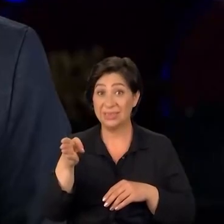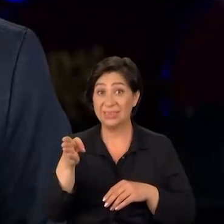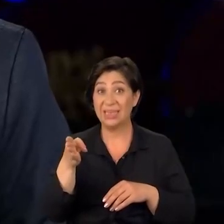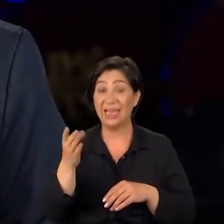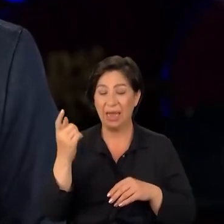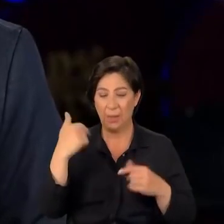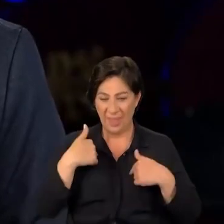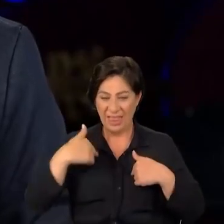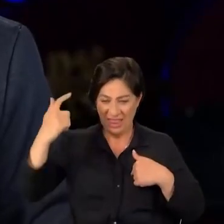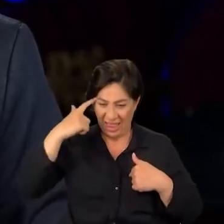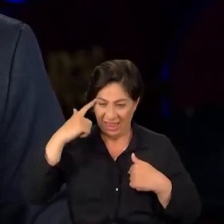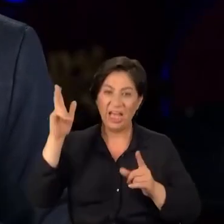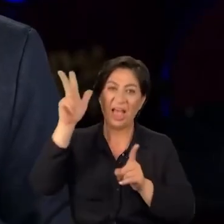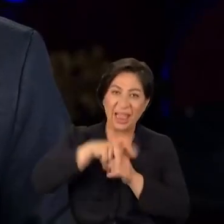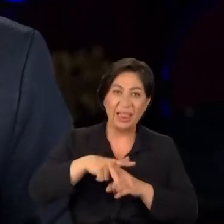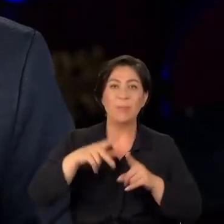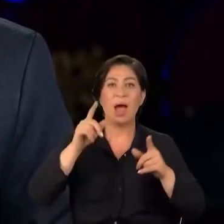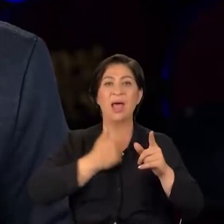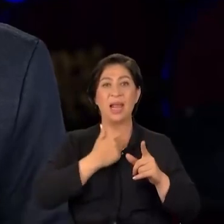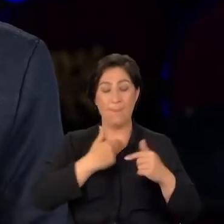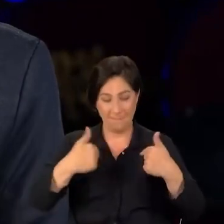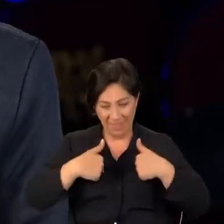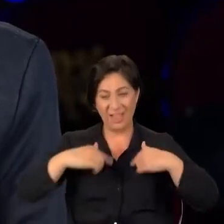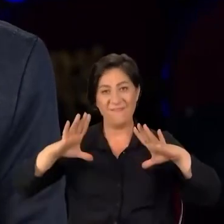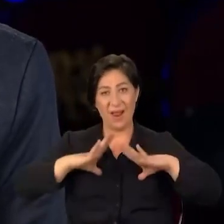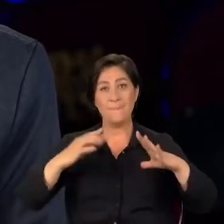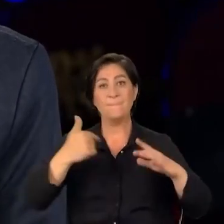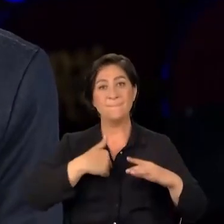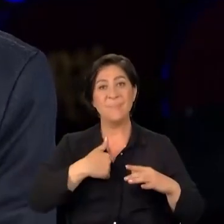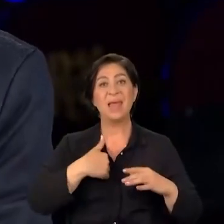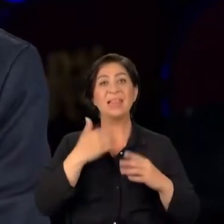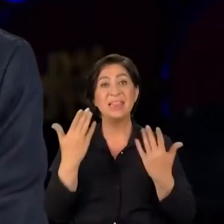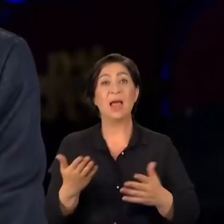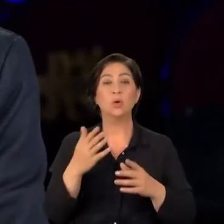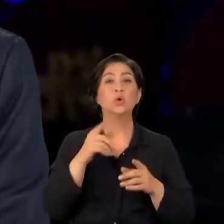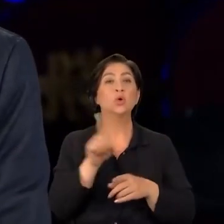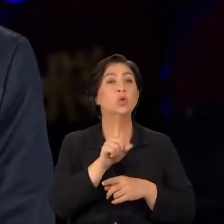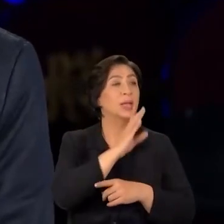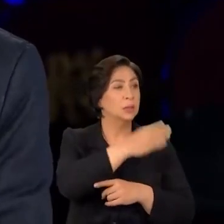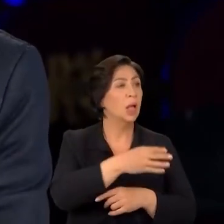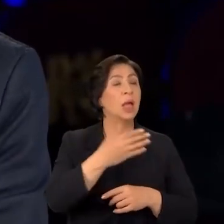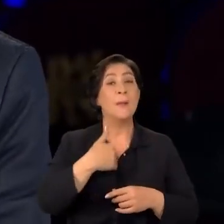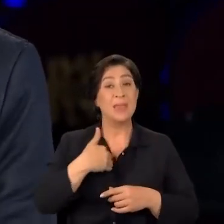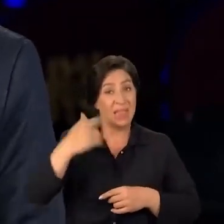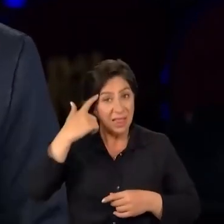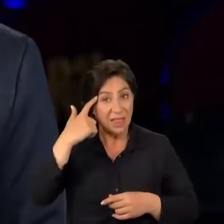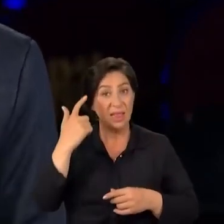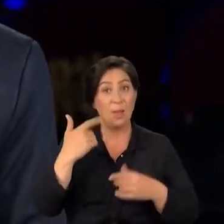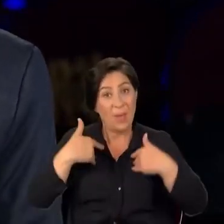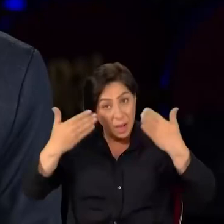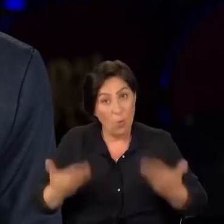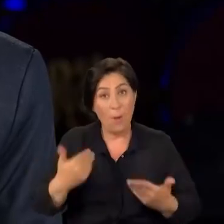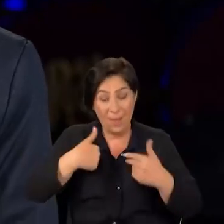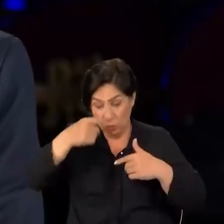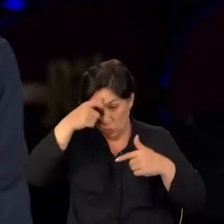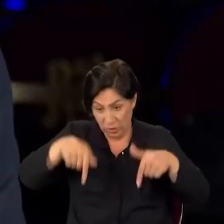tanınma adaleti, katılma adaleti diyor. Ben de varım ve bana dair kararlara katılayım. Kürtlere gidiyorsanız Kürtler tanınma adaleti, ben de varım bu